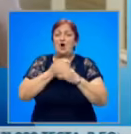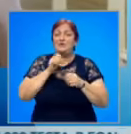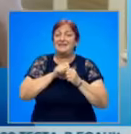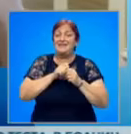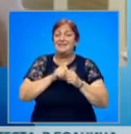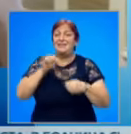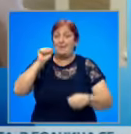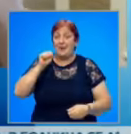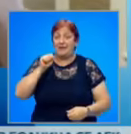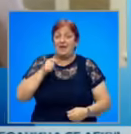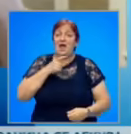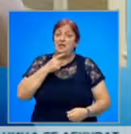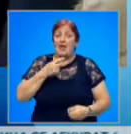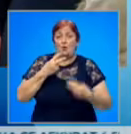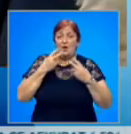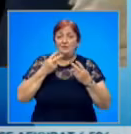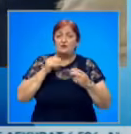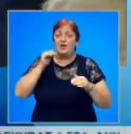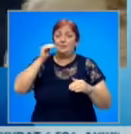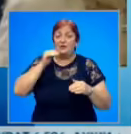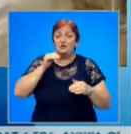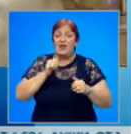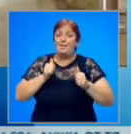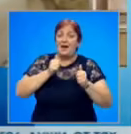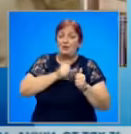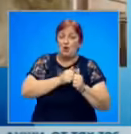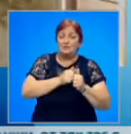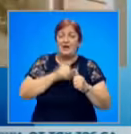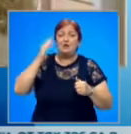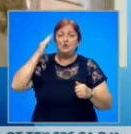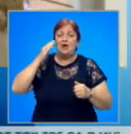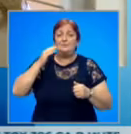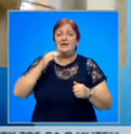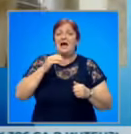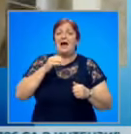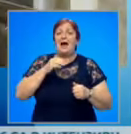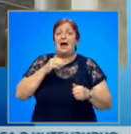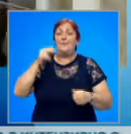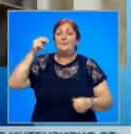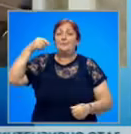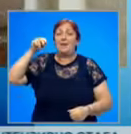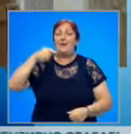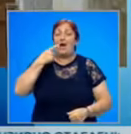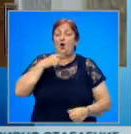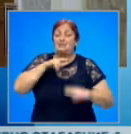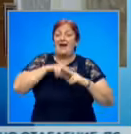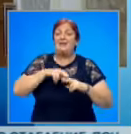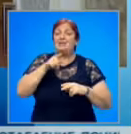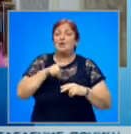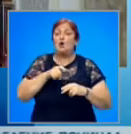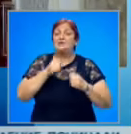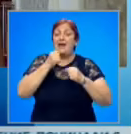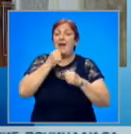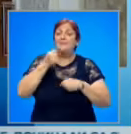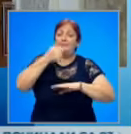създадена партия. Някои от тях дори виждат бъдещи партньорства. Служебният премиер Стефан Янев очаква да остане на този пост и